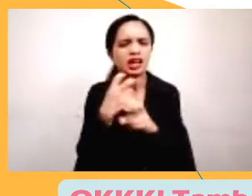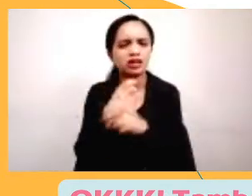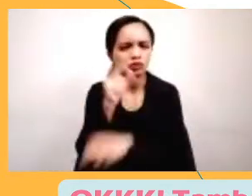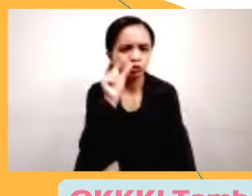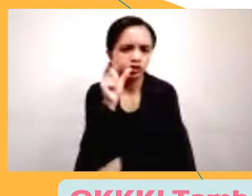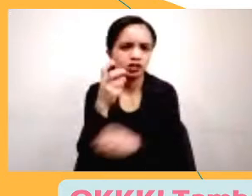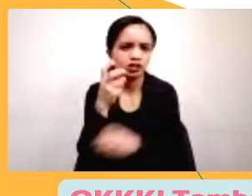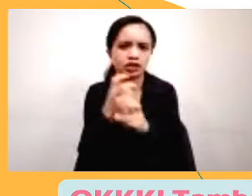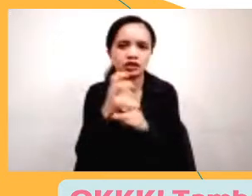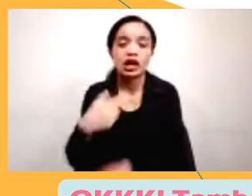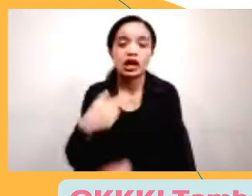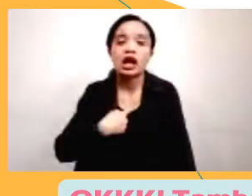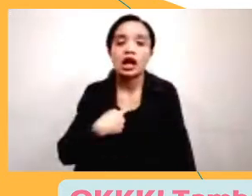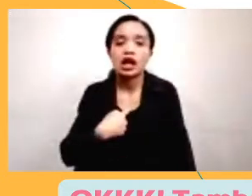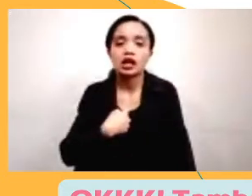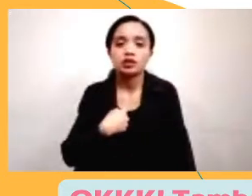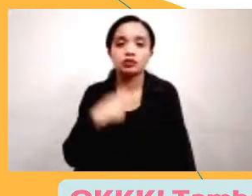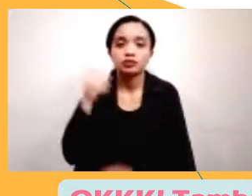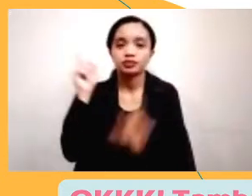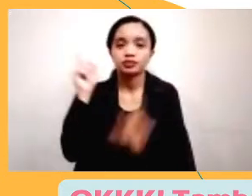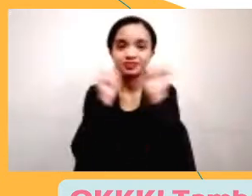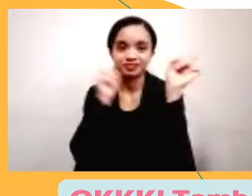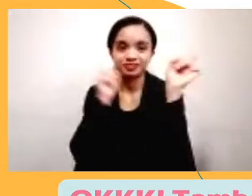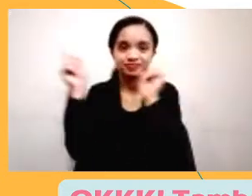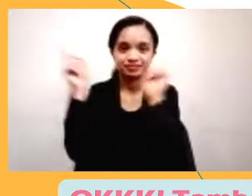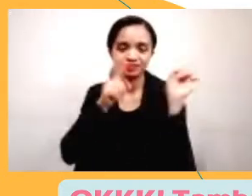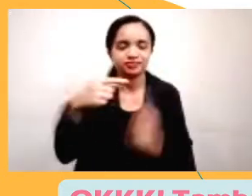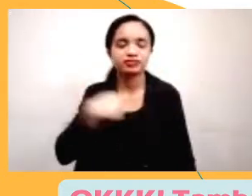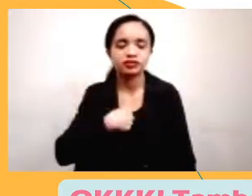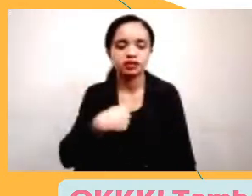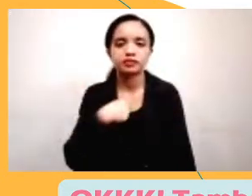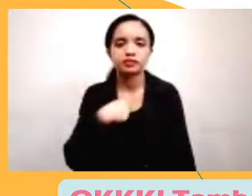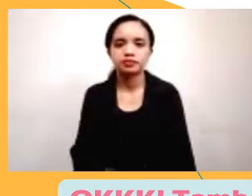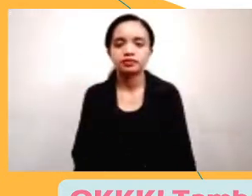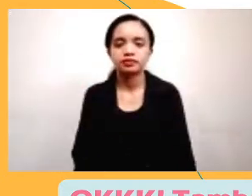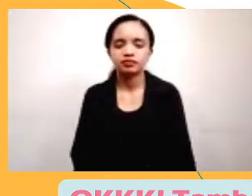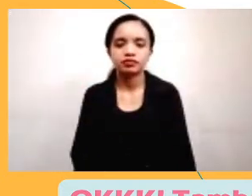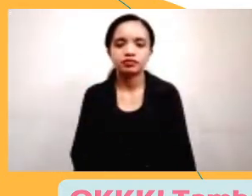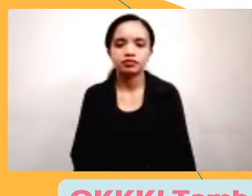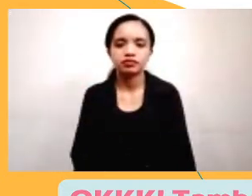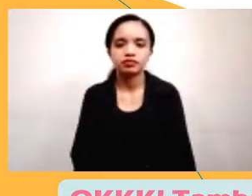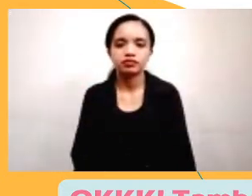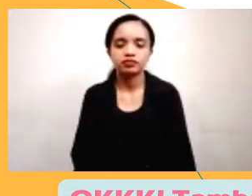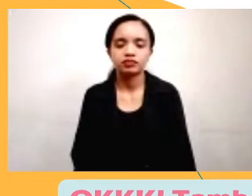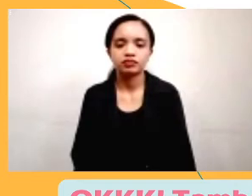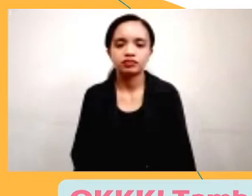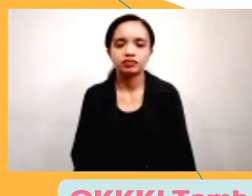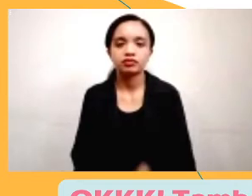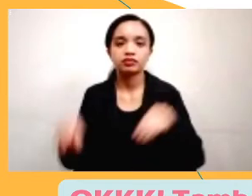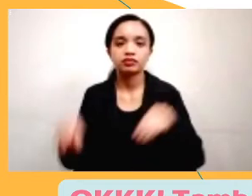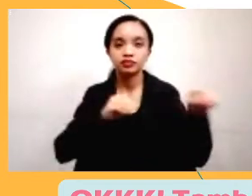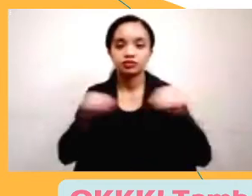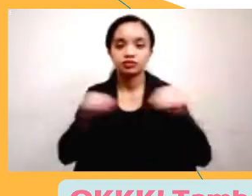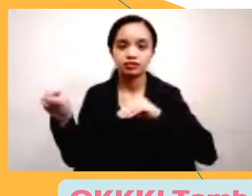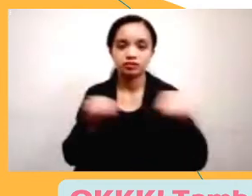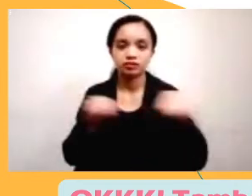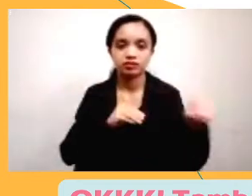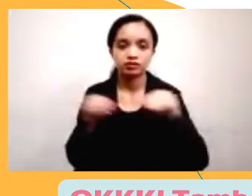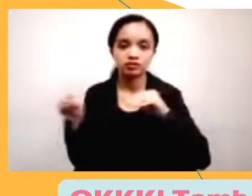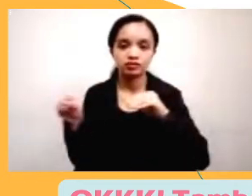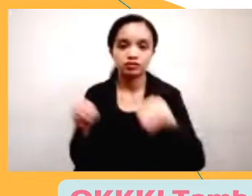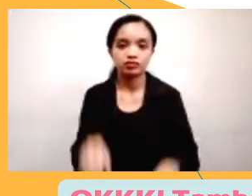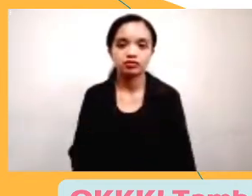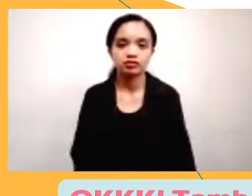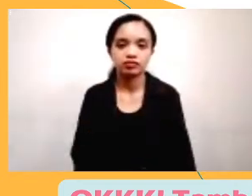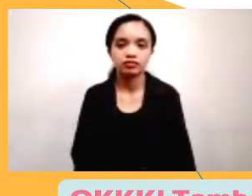I or yung ating conjunction. Or sa ano ay, sa movement phrase ay ang ating connecting step